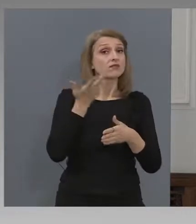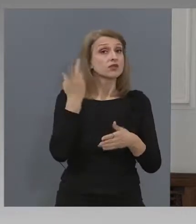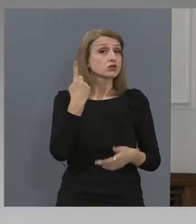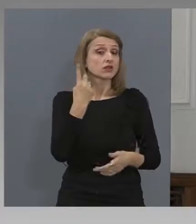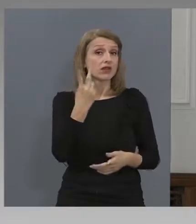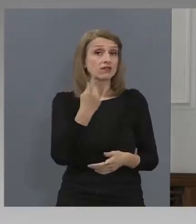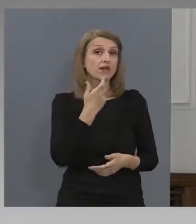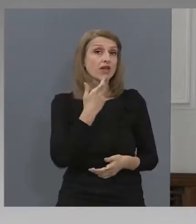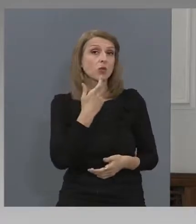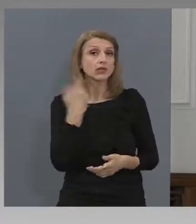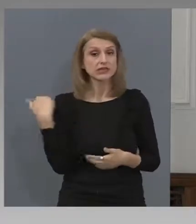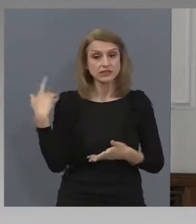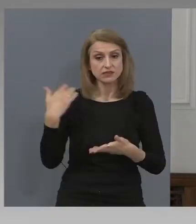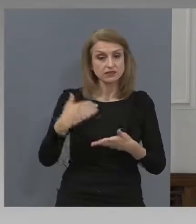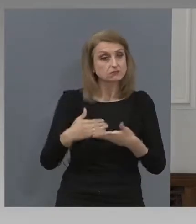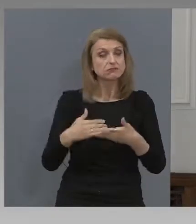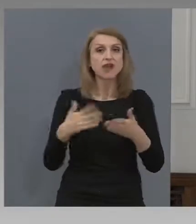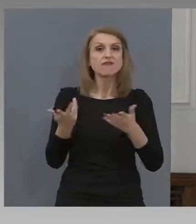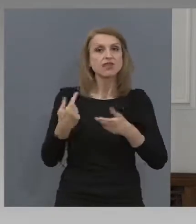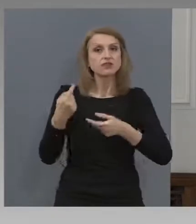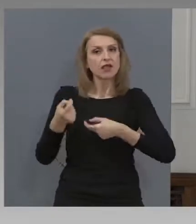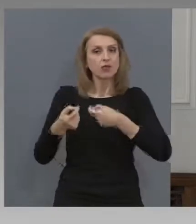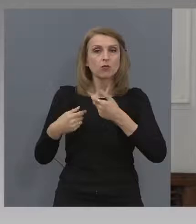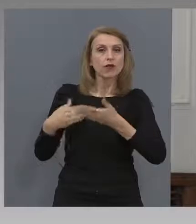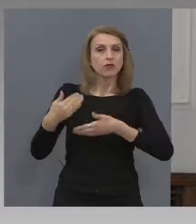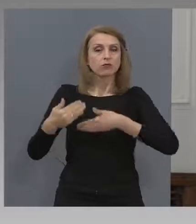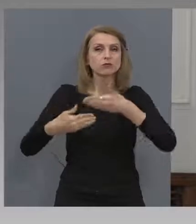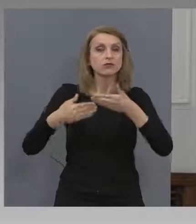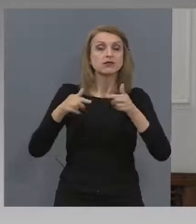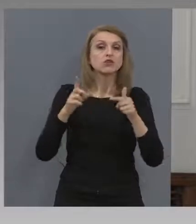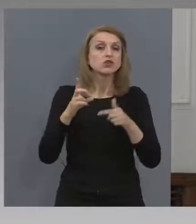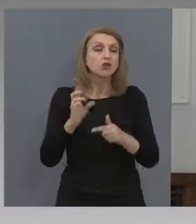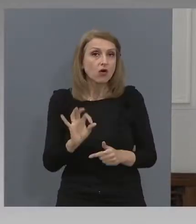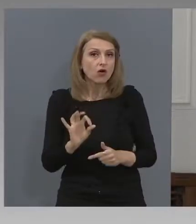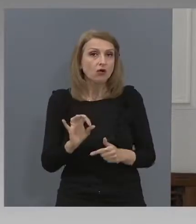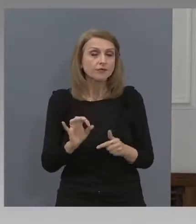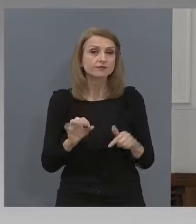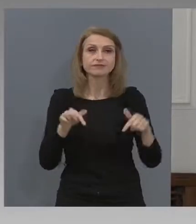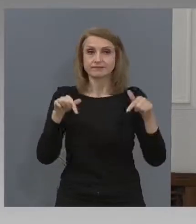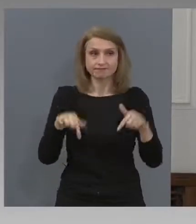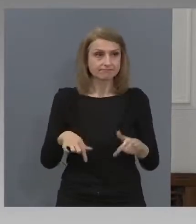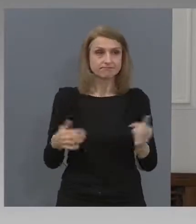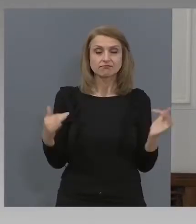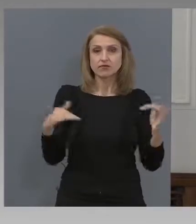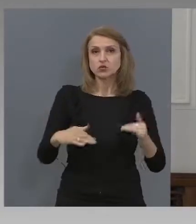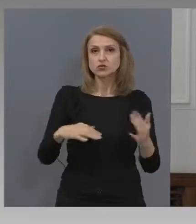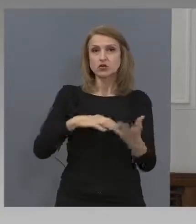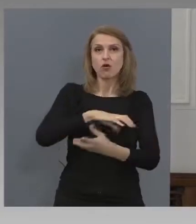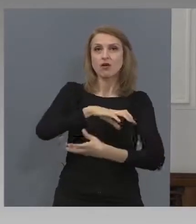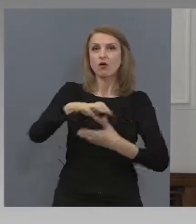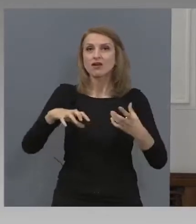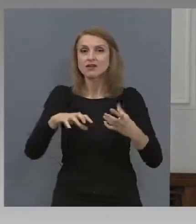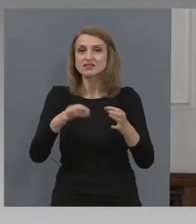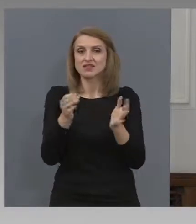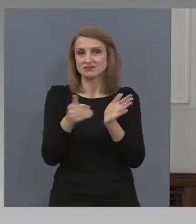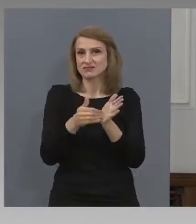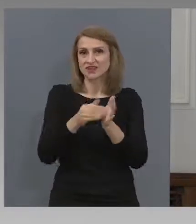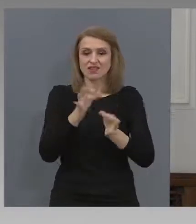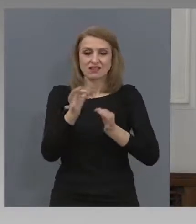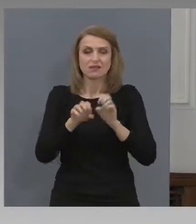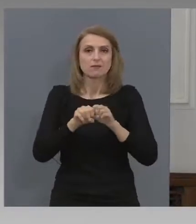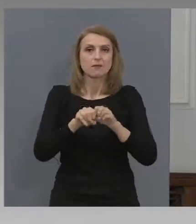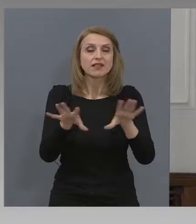и малко по малко нещата се случваха, но настоящата криза, настоящата пандемия